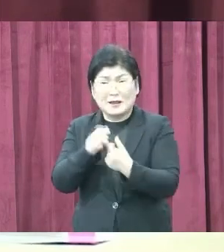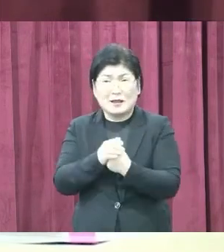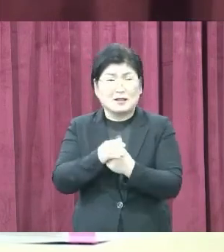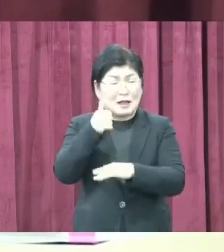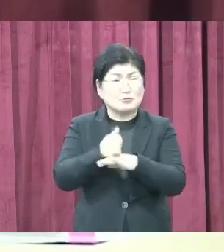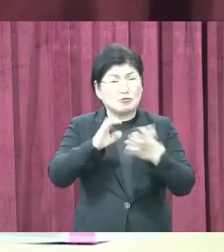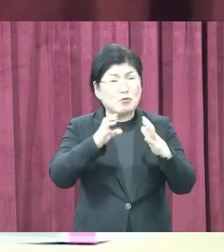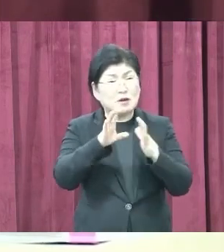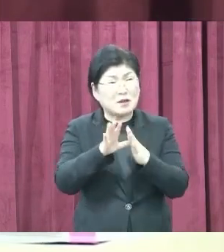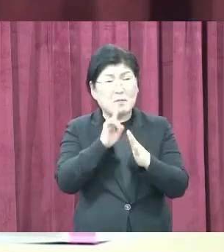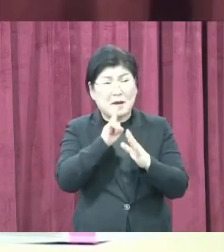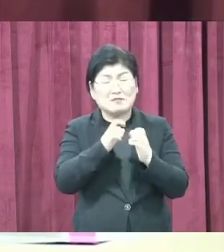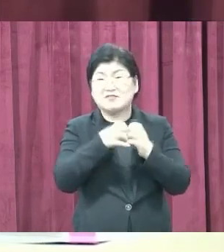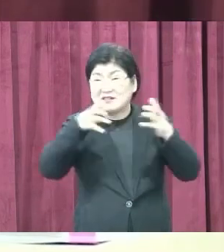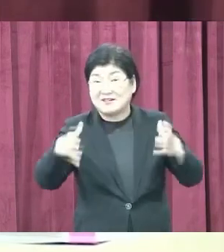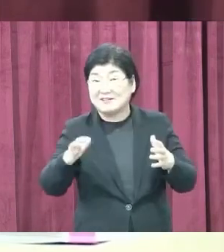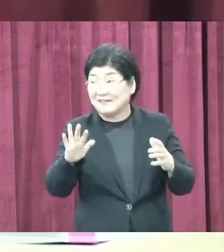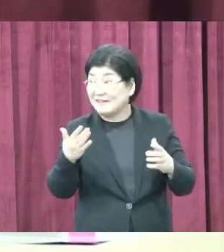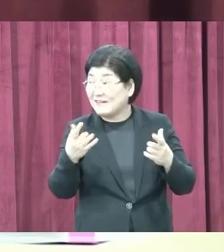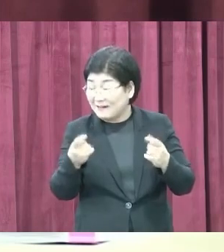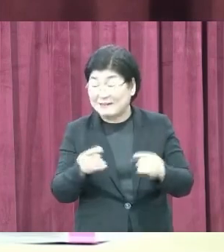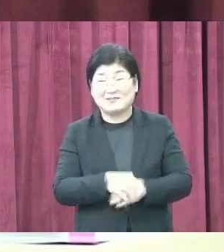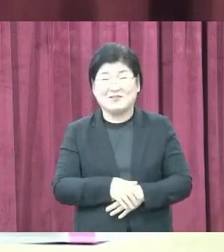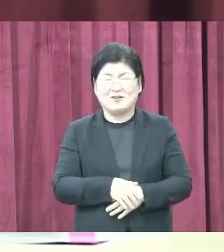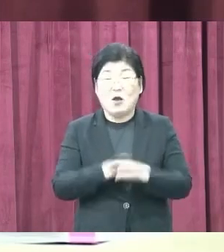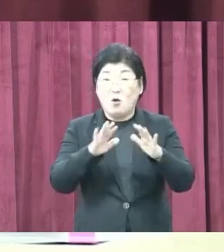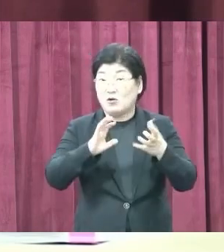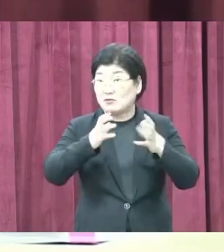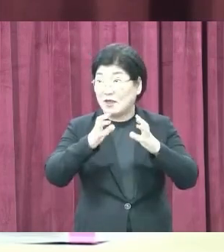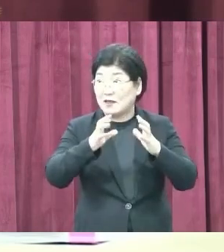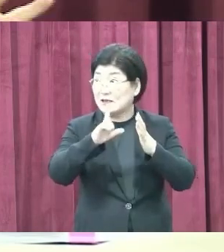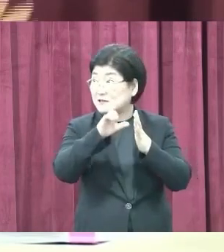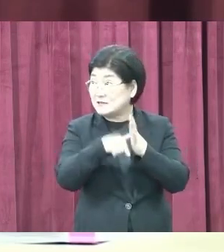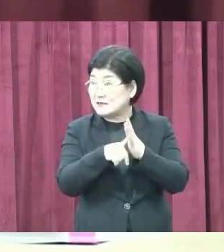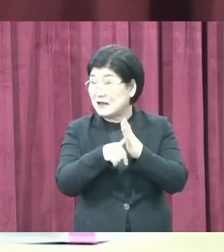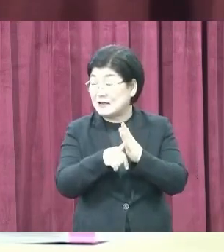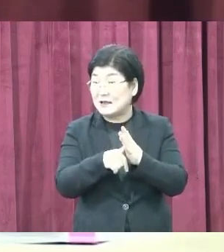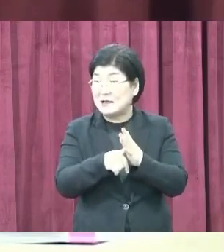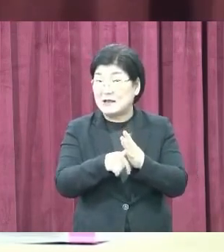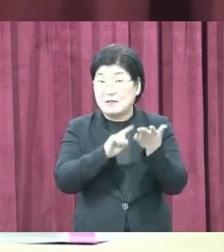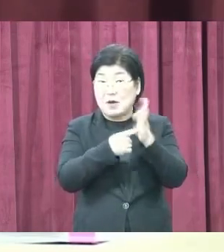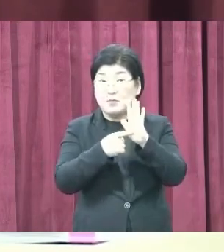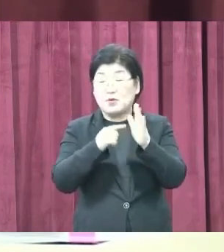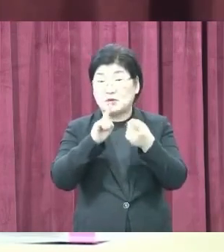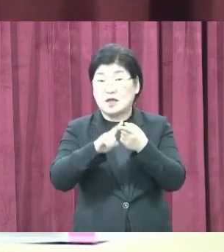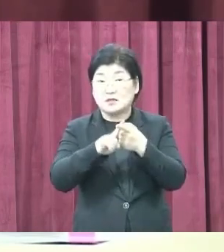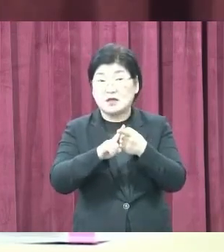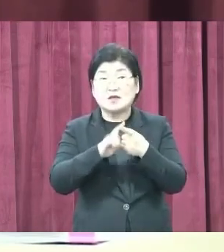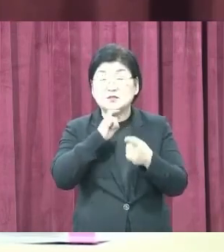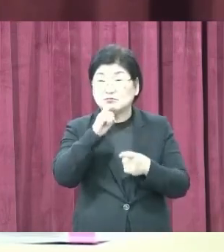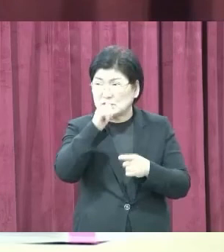것 같고요. 지금 토의 시간이 세개 발표에 대해서 10분이 있는데 시간이